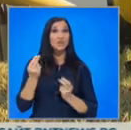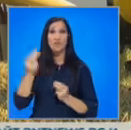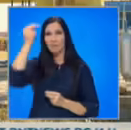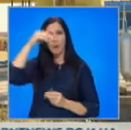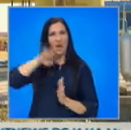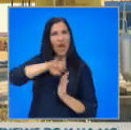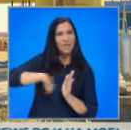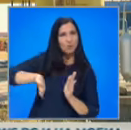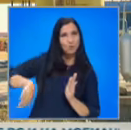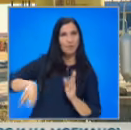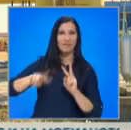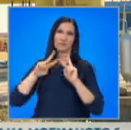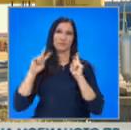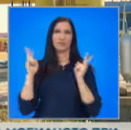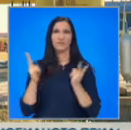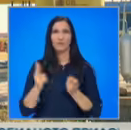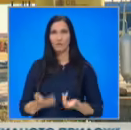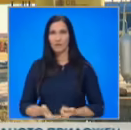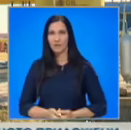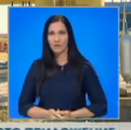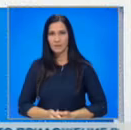от световните.